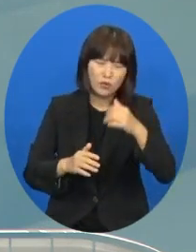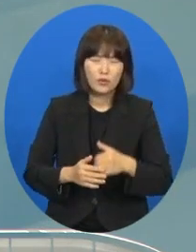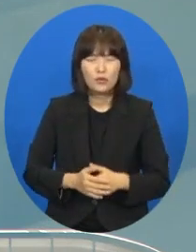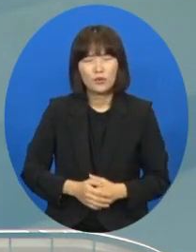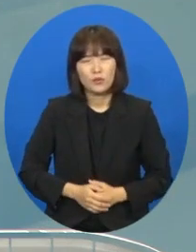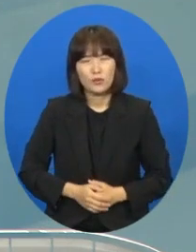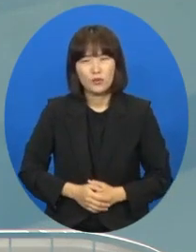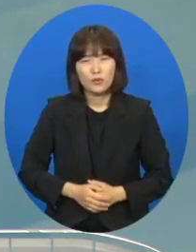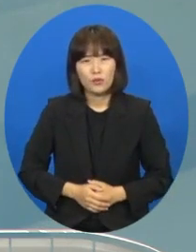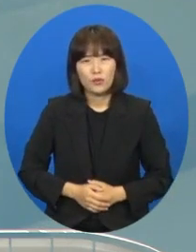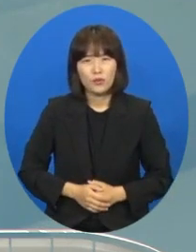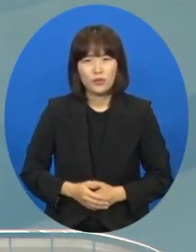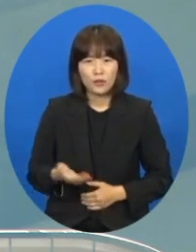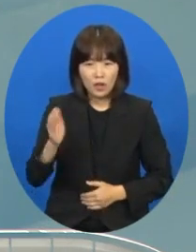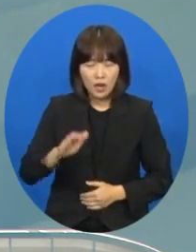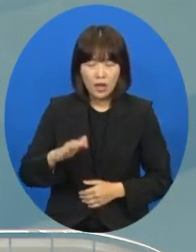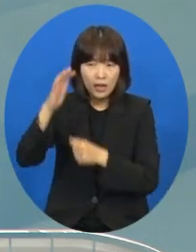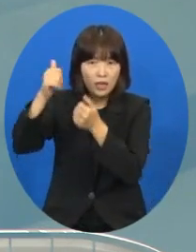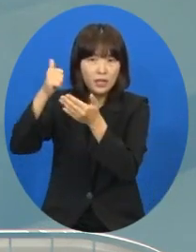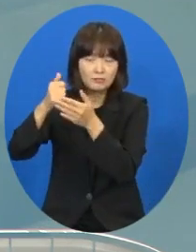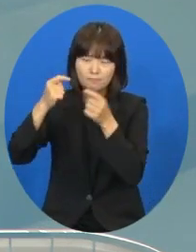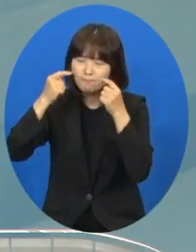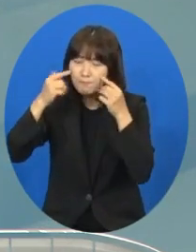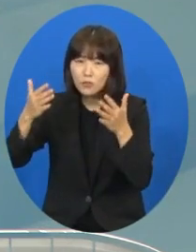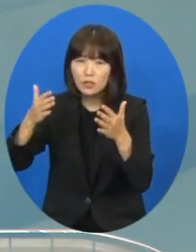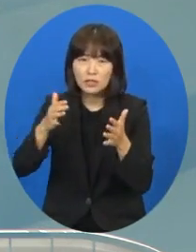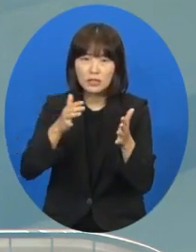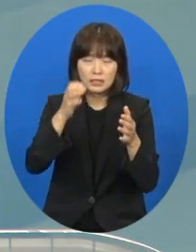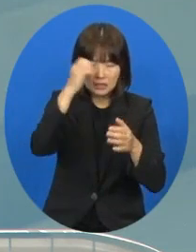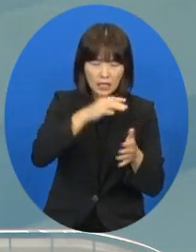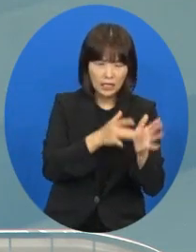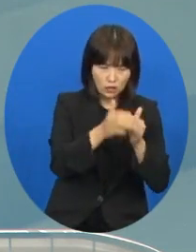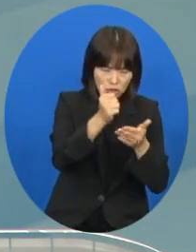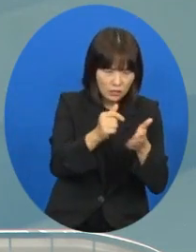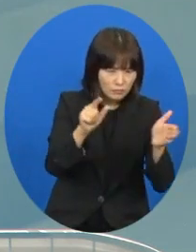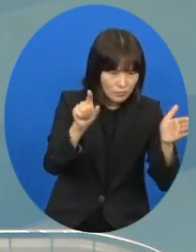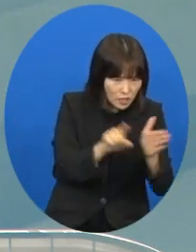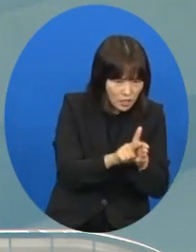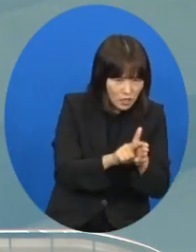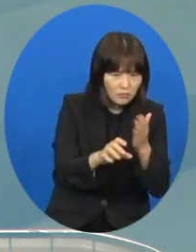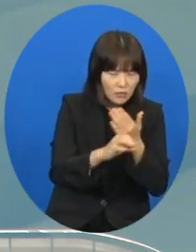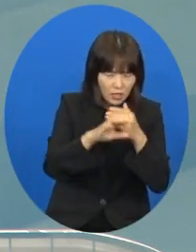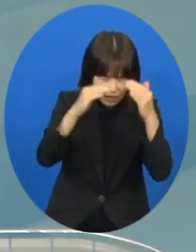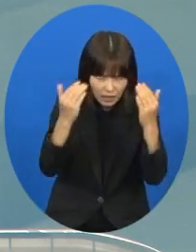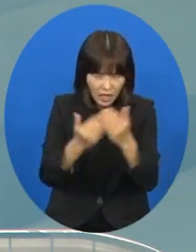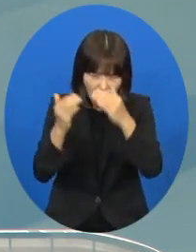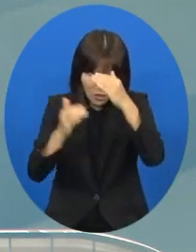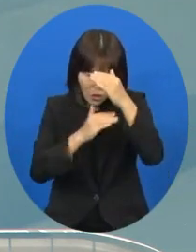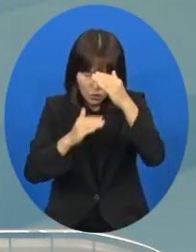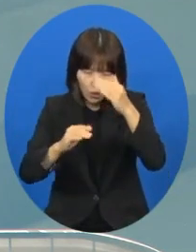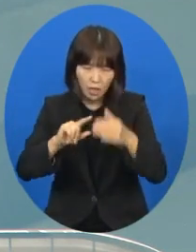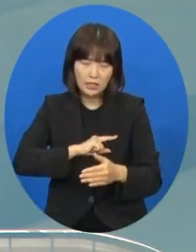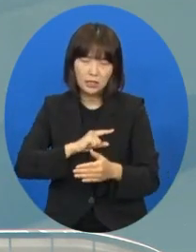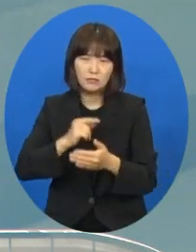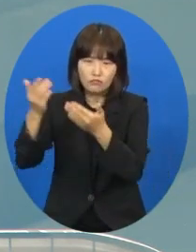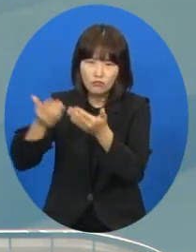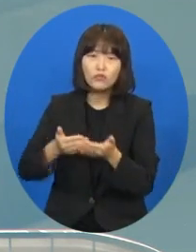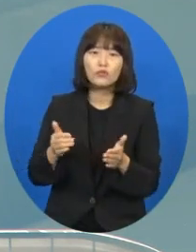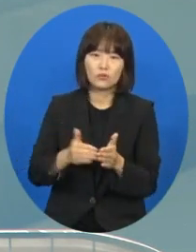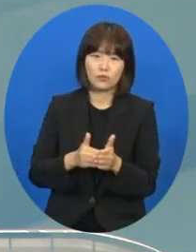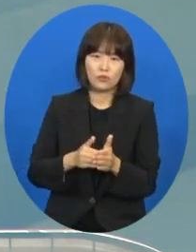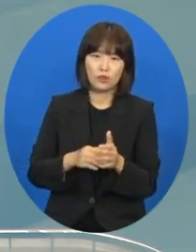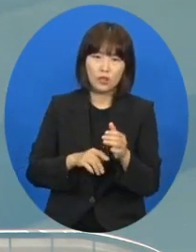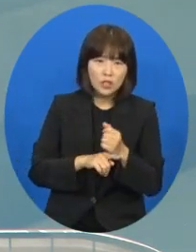그런데 분명히 하나님은 그냥 예수 믿으면 다 성도라고 우리에게 이름을 붙여주었어요.